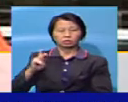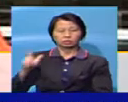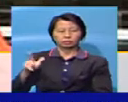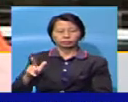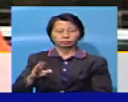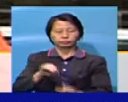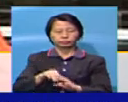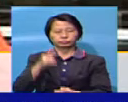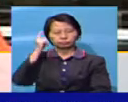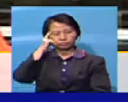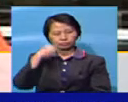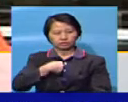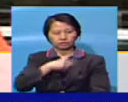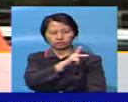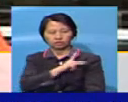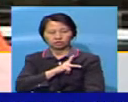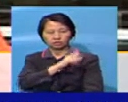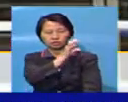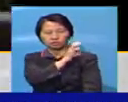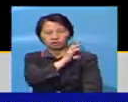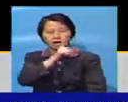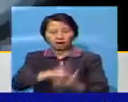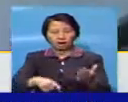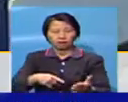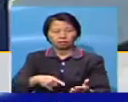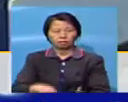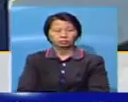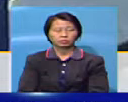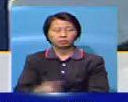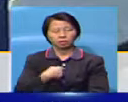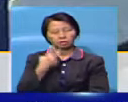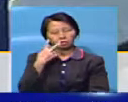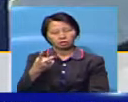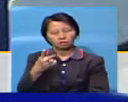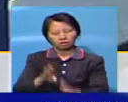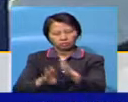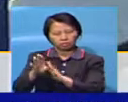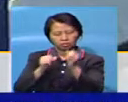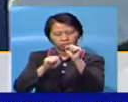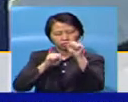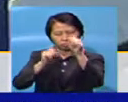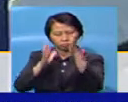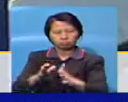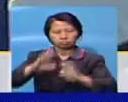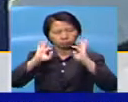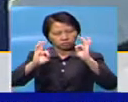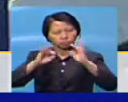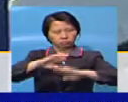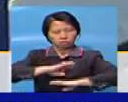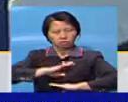pada PAN saya sebagai ketua Jati apa yang saya lihat prestasi kita ditahap memuaskan oleh